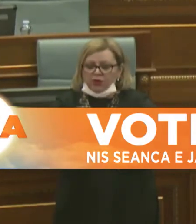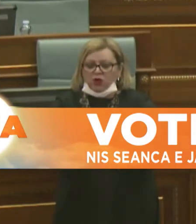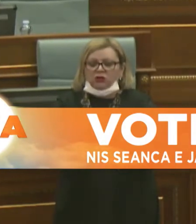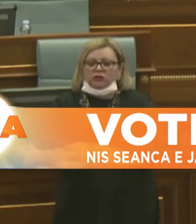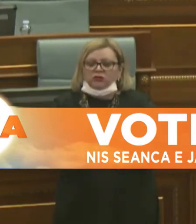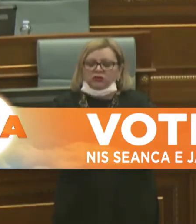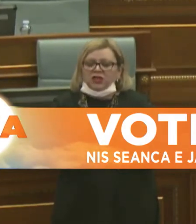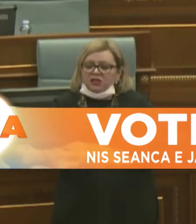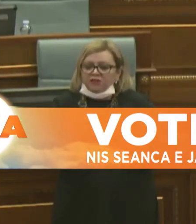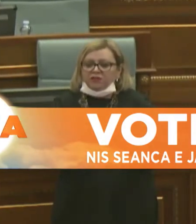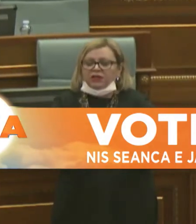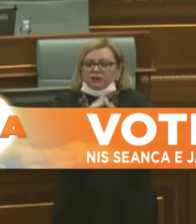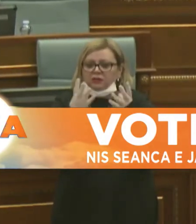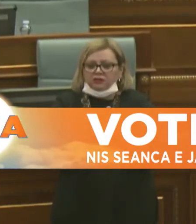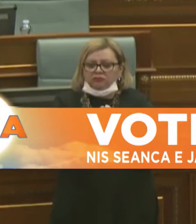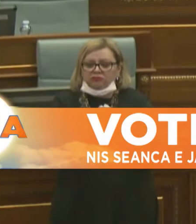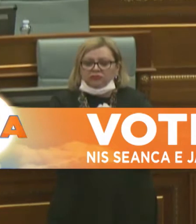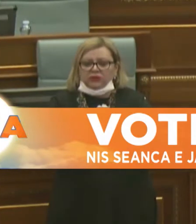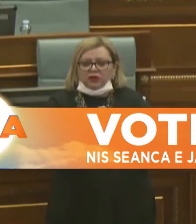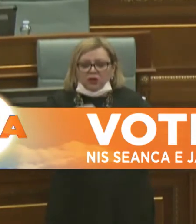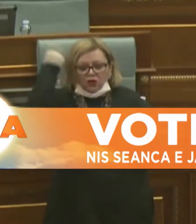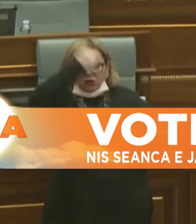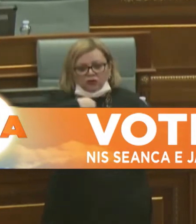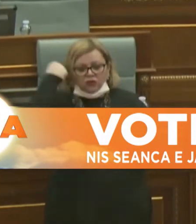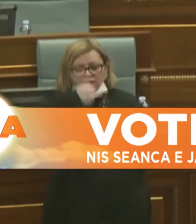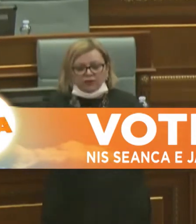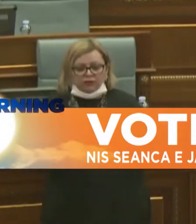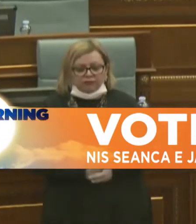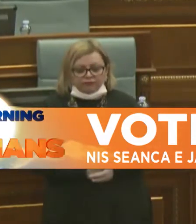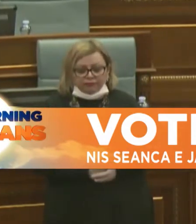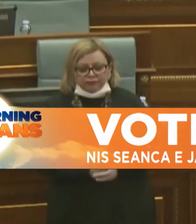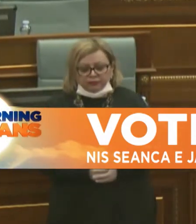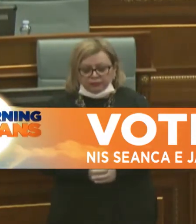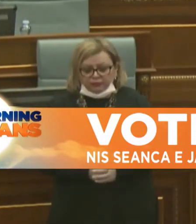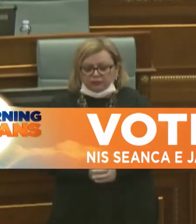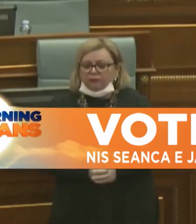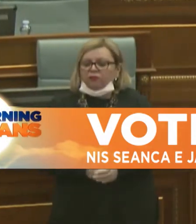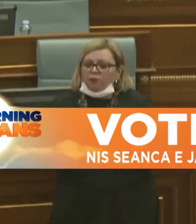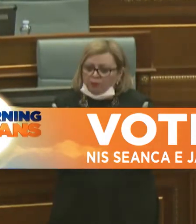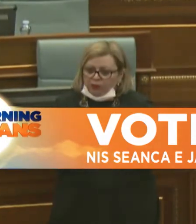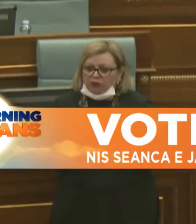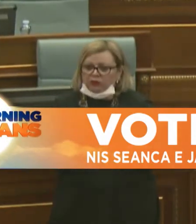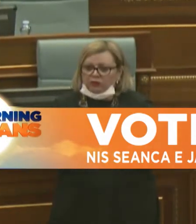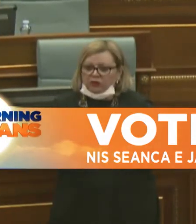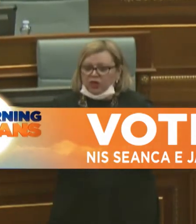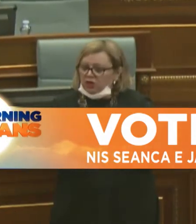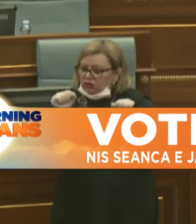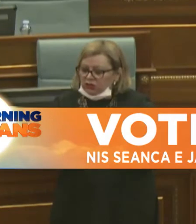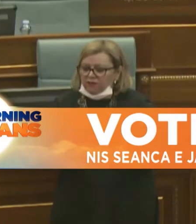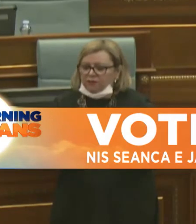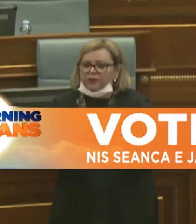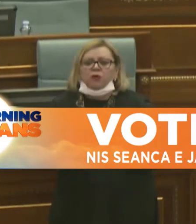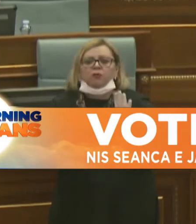dhe integritetin e vendit si një tërësi e pandashme dhe pa tjetërsueshme. Por, po ashtu, kjo qeveri do